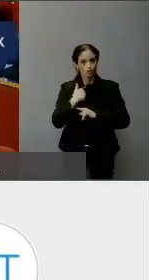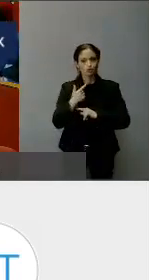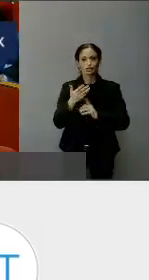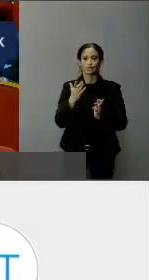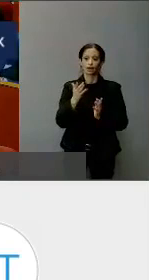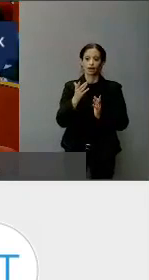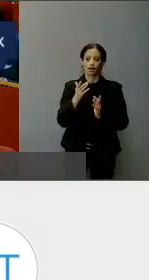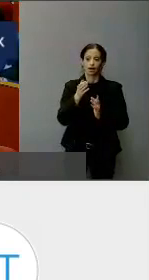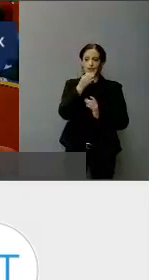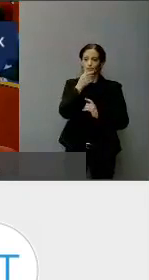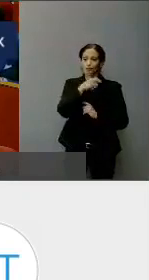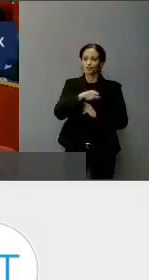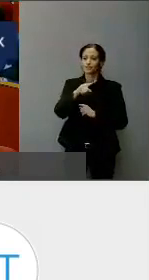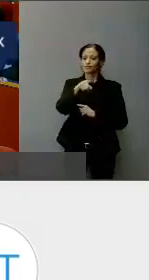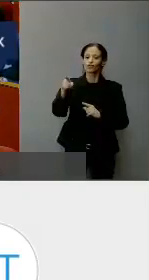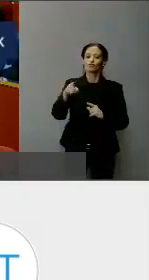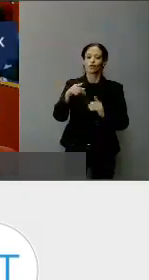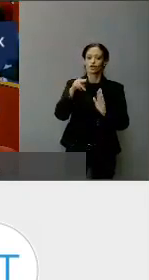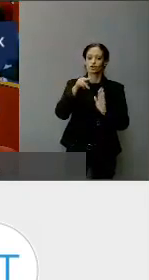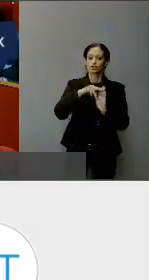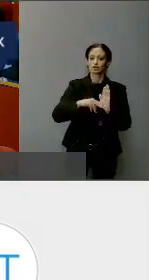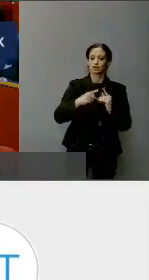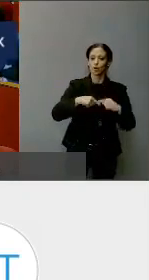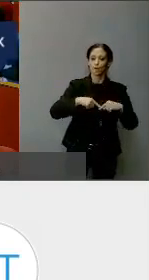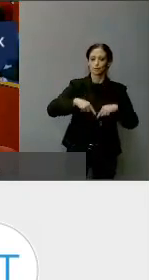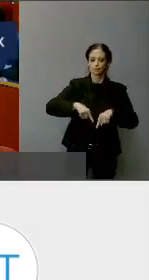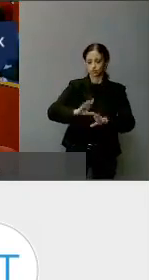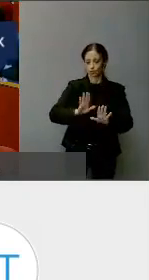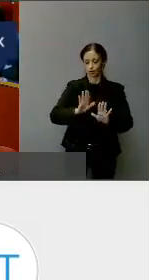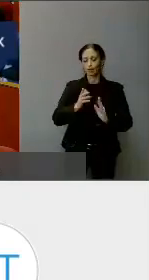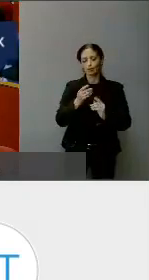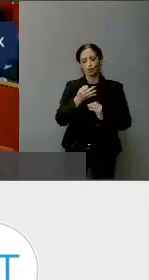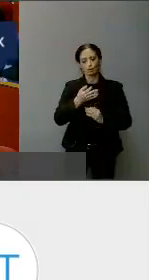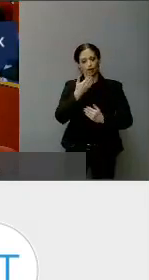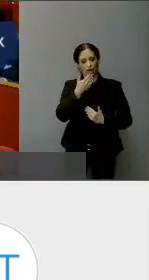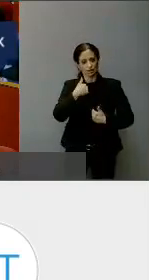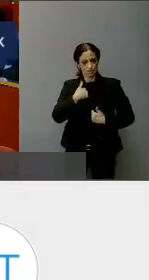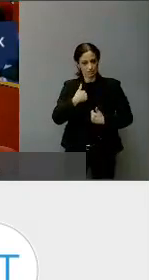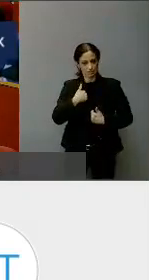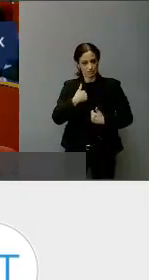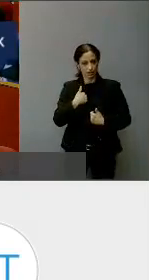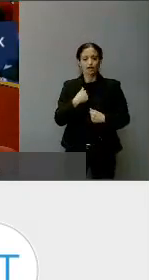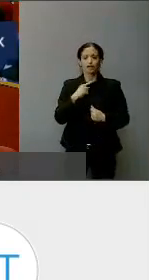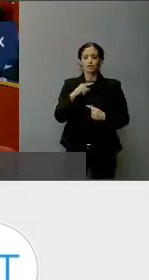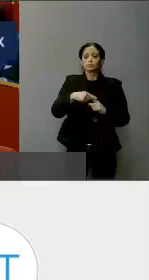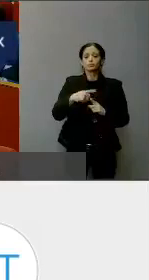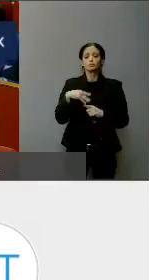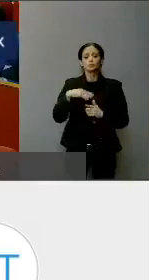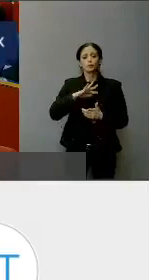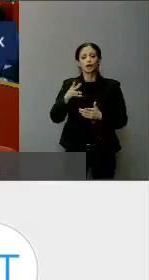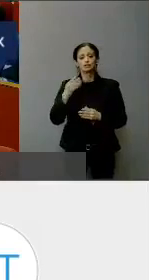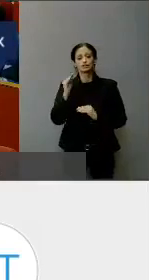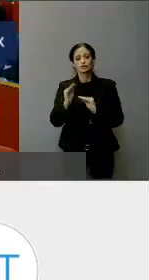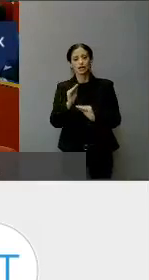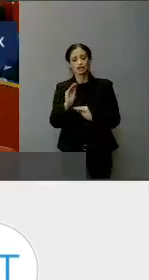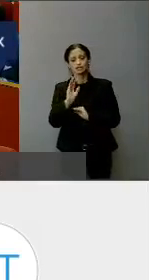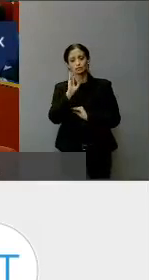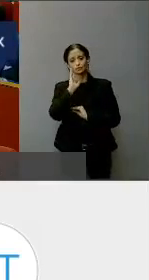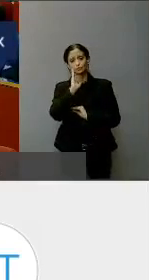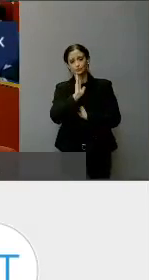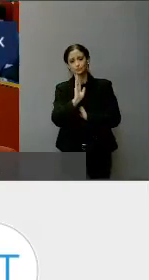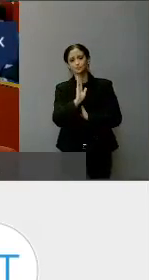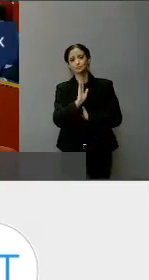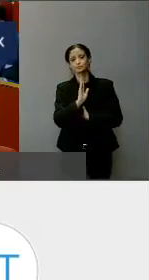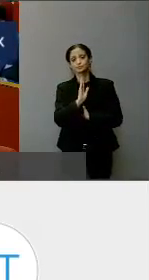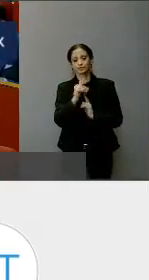messo all'ordine del giorno delle commissioni altrettanto abbiamo chiesto che magari per qualcuno che non la conosceva non